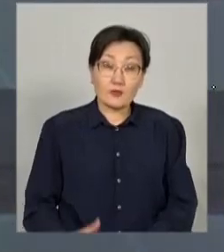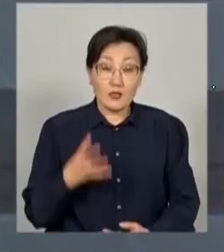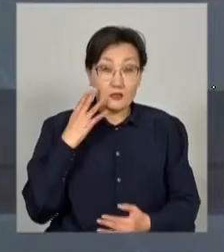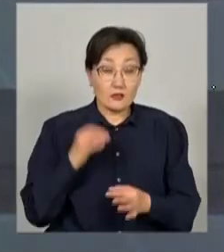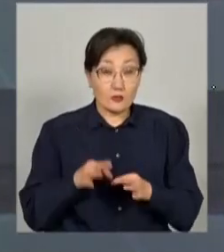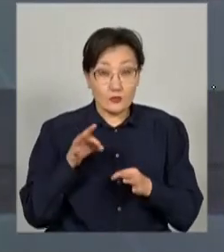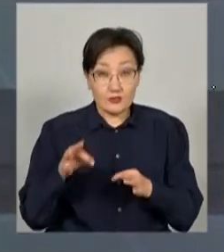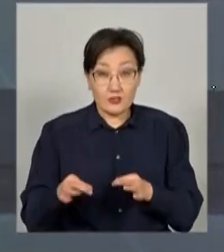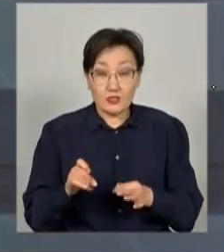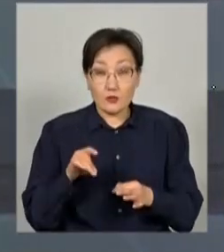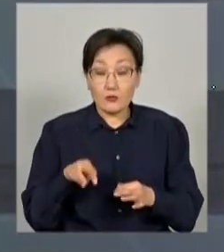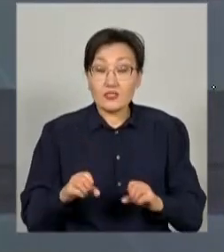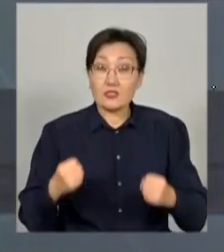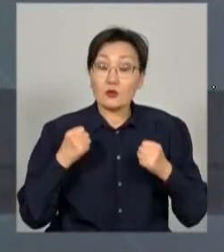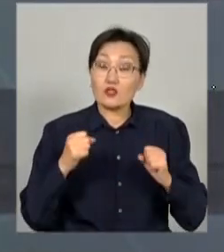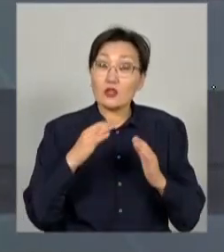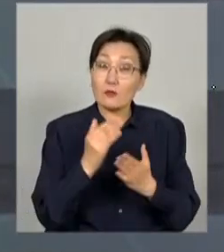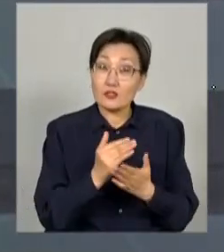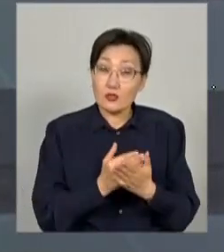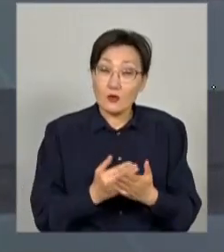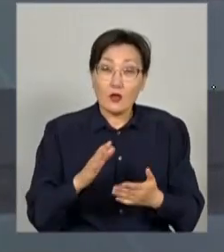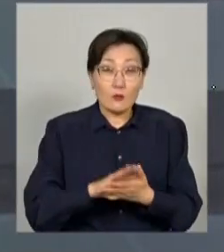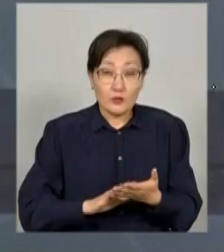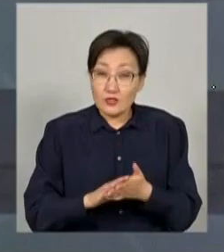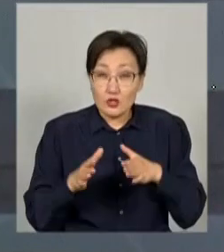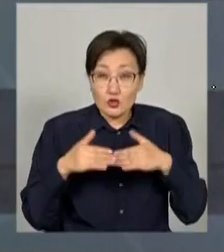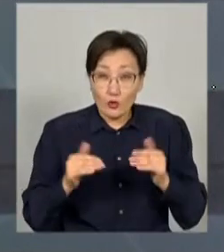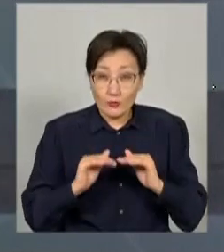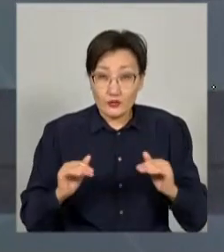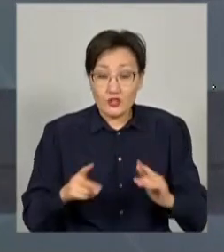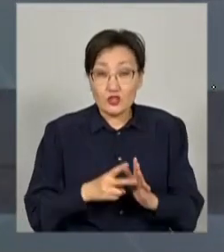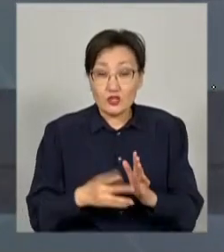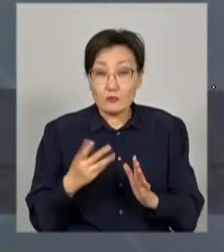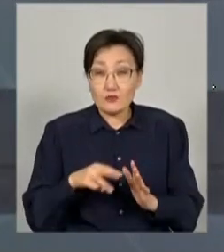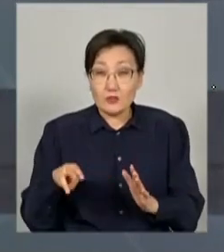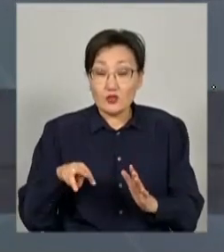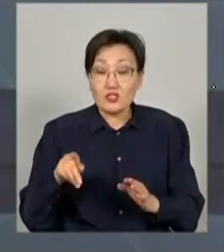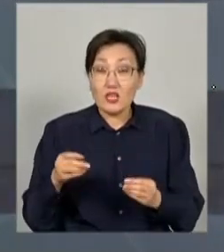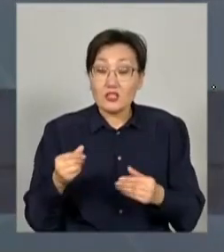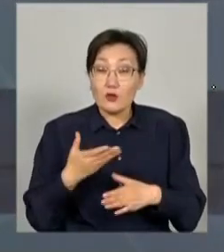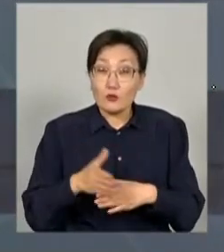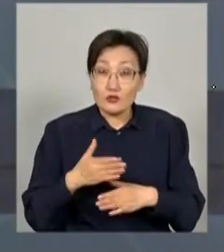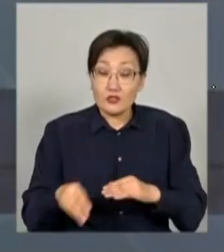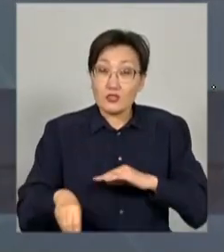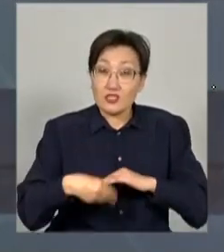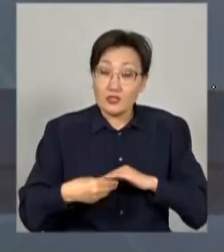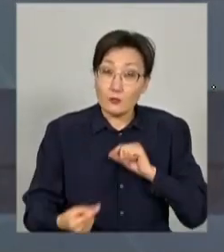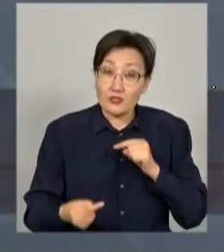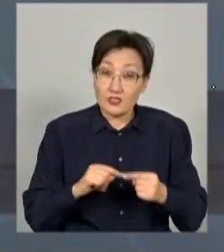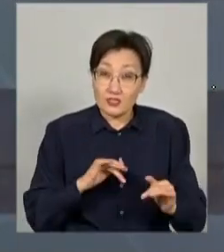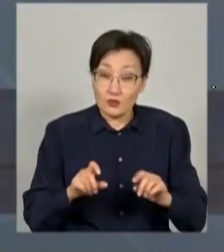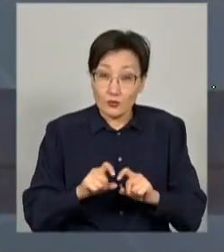Алматы облысында арт спорт бағдарламасы бойынша мүлде жоқ балаларға 75 миллион теңге бөлінген. Сыбайлас жемқорлыққа қарсы